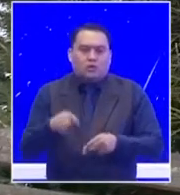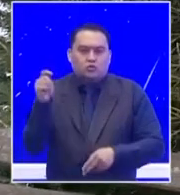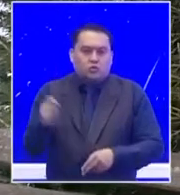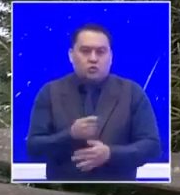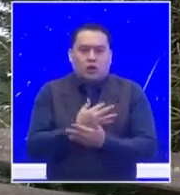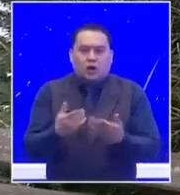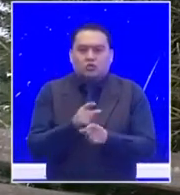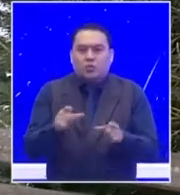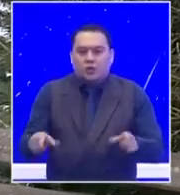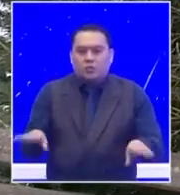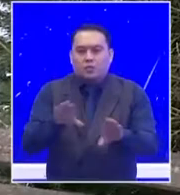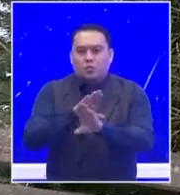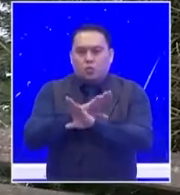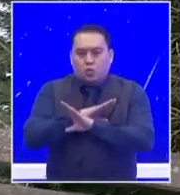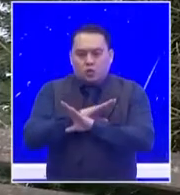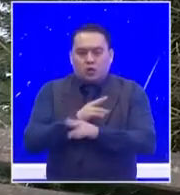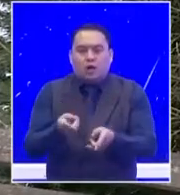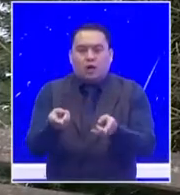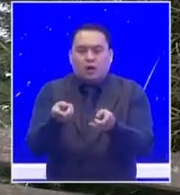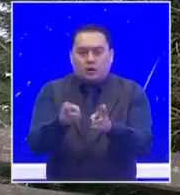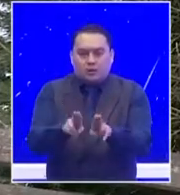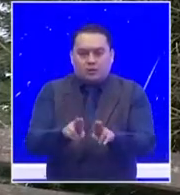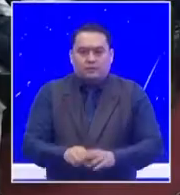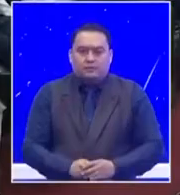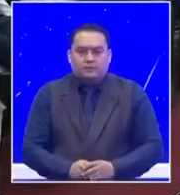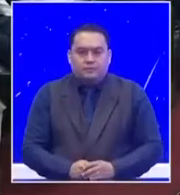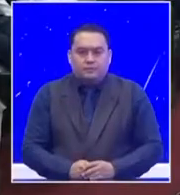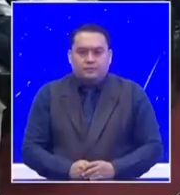қаншама боздақтар, қаншама жігіттер сол Ауған жерінде қалды.